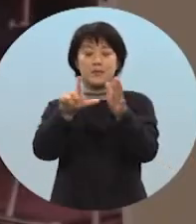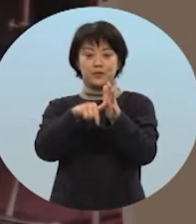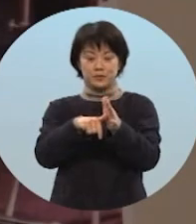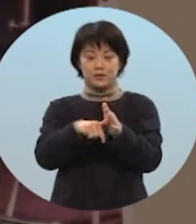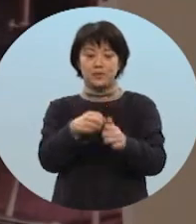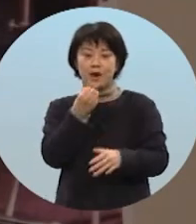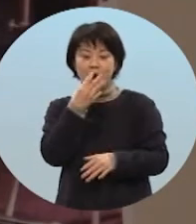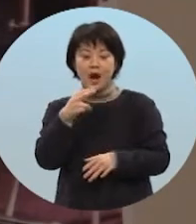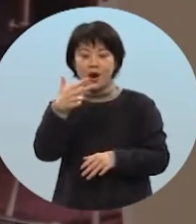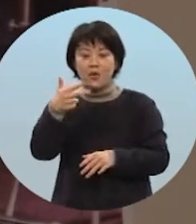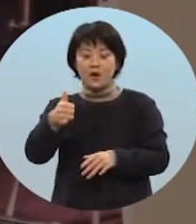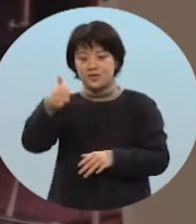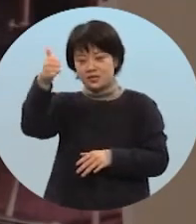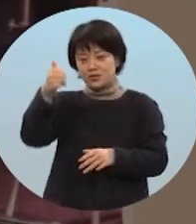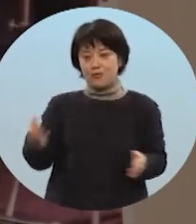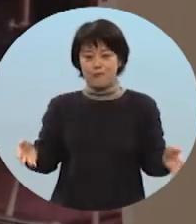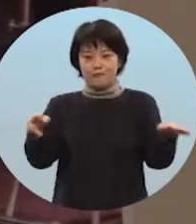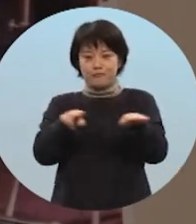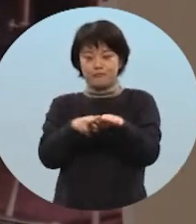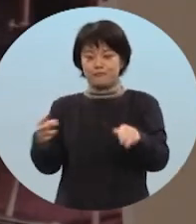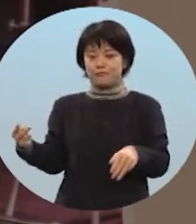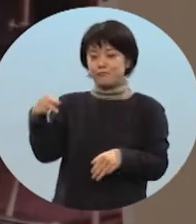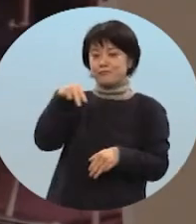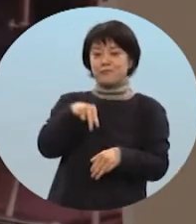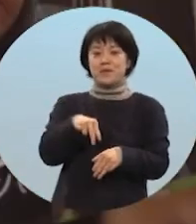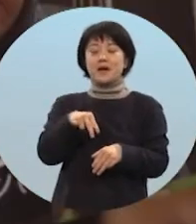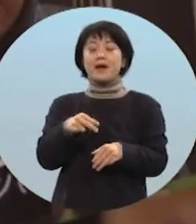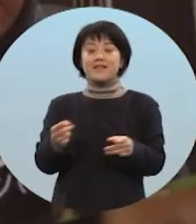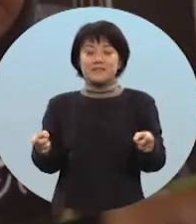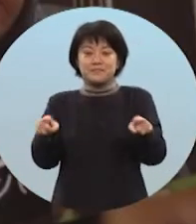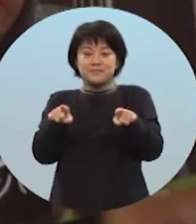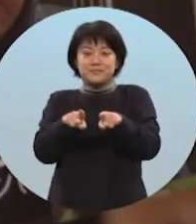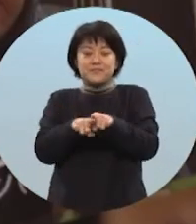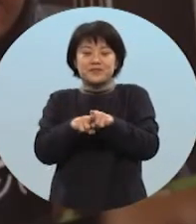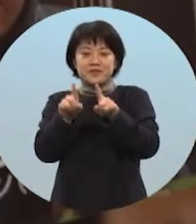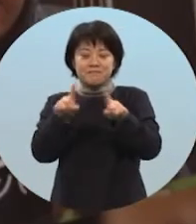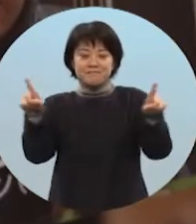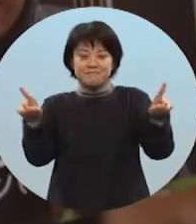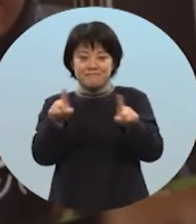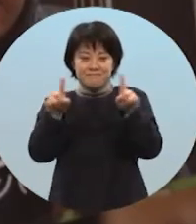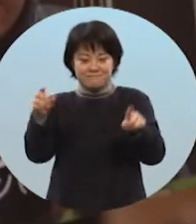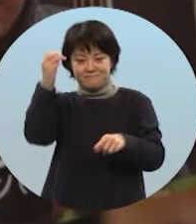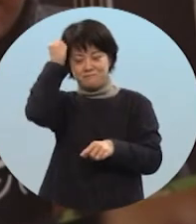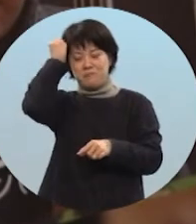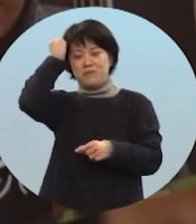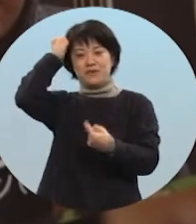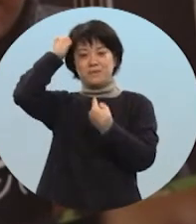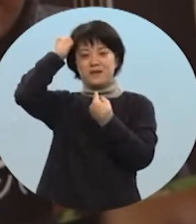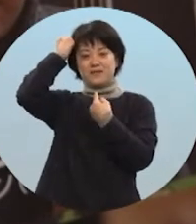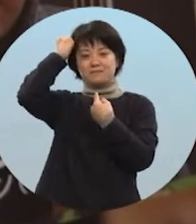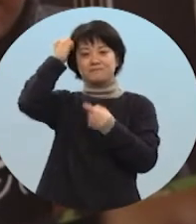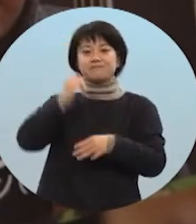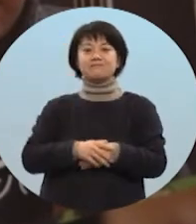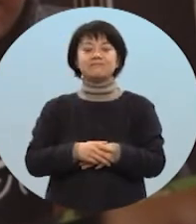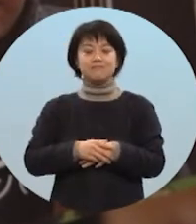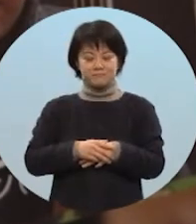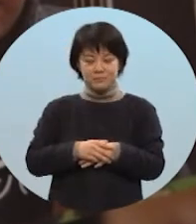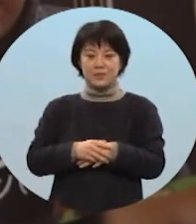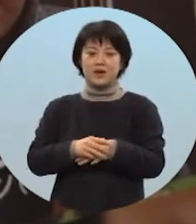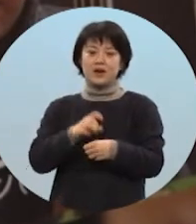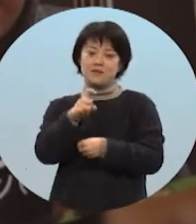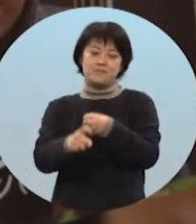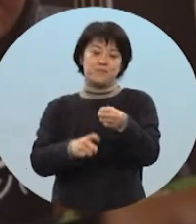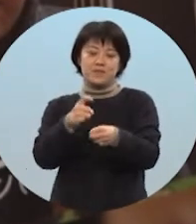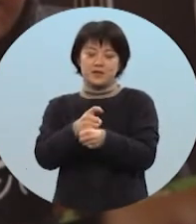ント出してもらって演奏した覚えがあります、なのであれから10年かということで、まあ、やっぱりこの継続